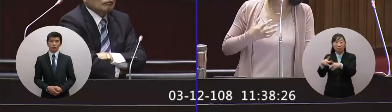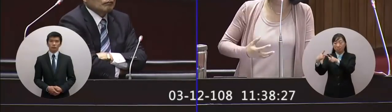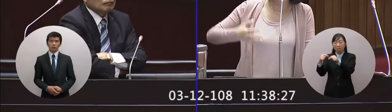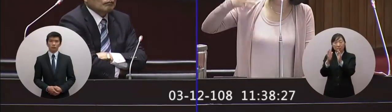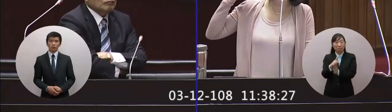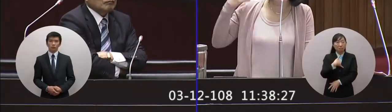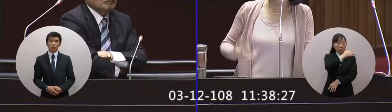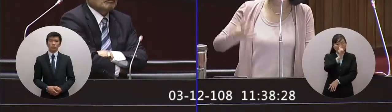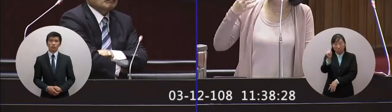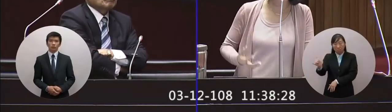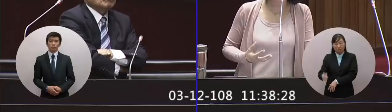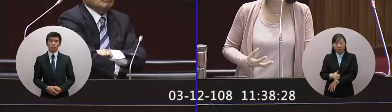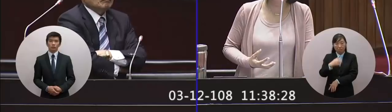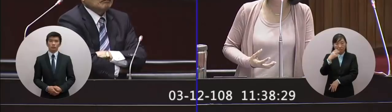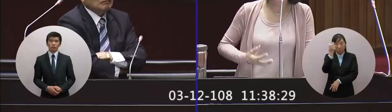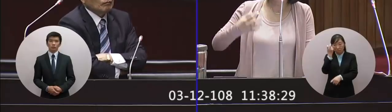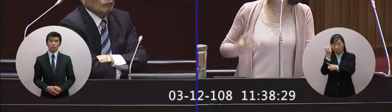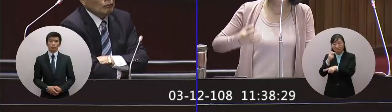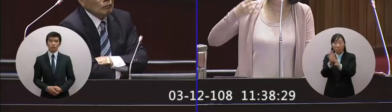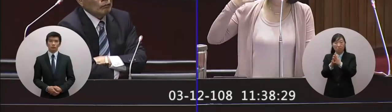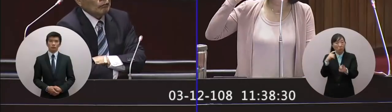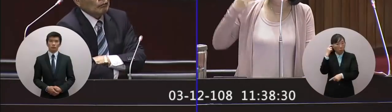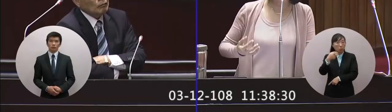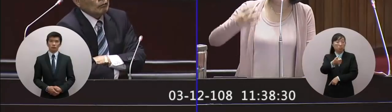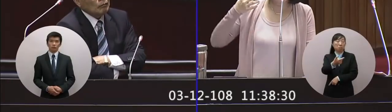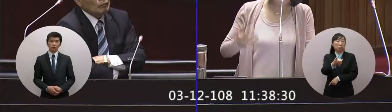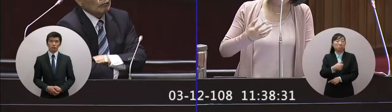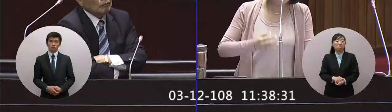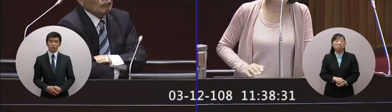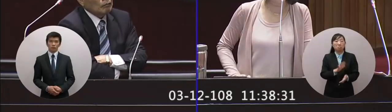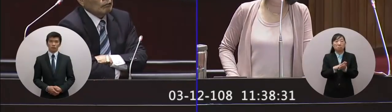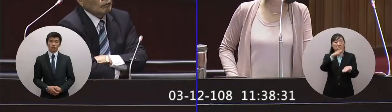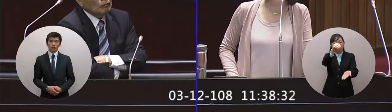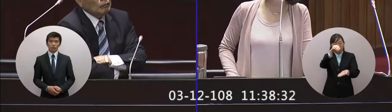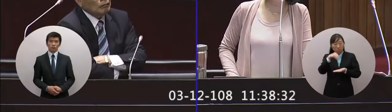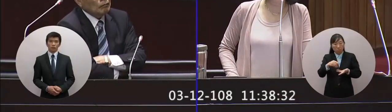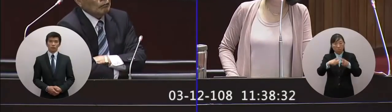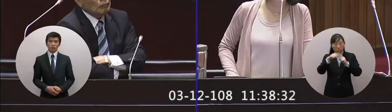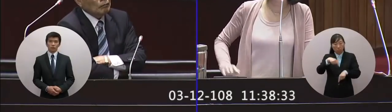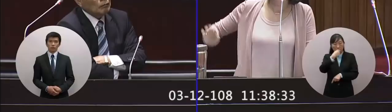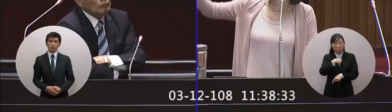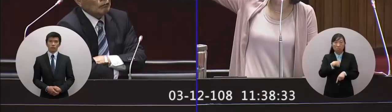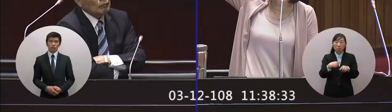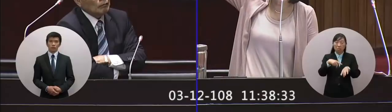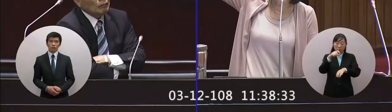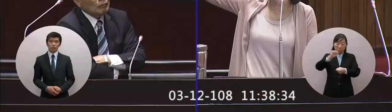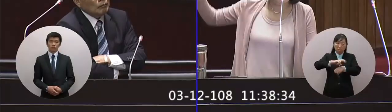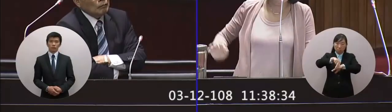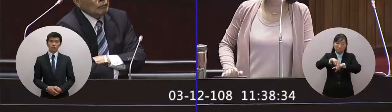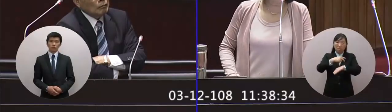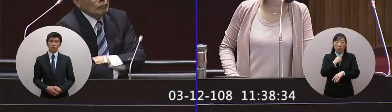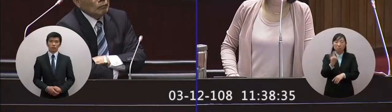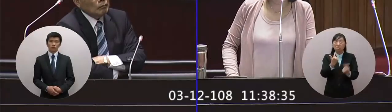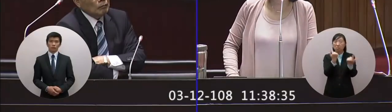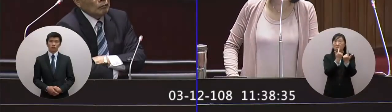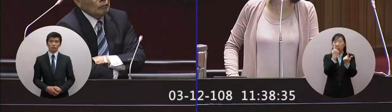给我认为我必须把这样的好的经验、空间的响应带回台湾，导入政策。这样一个北